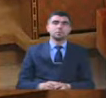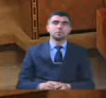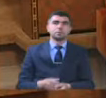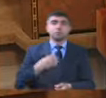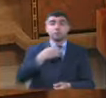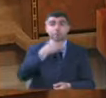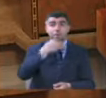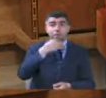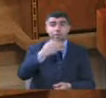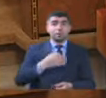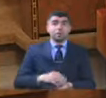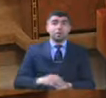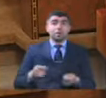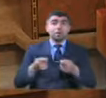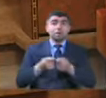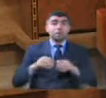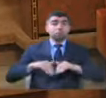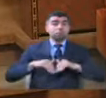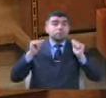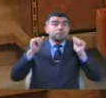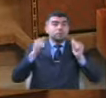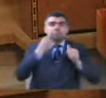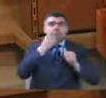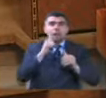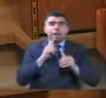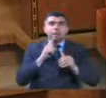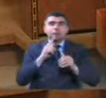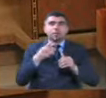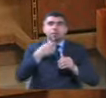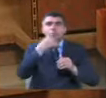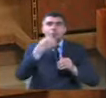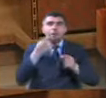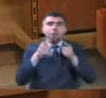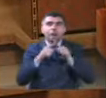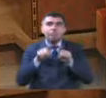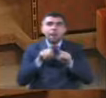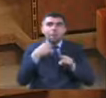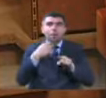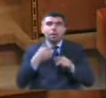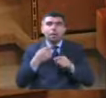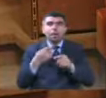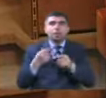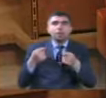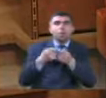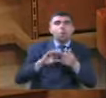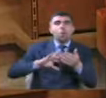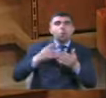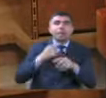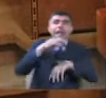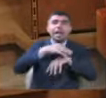وهذا التهرب الضريبي غير التهرب على ما تنتبهش كل تهرب تسالت دقيقة وعشرة